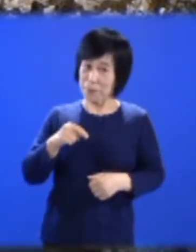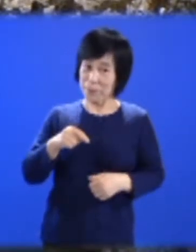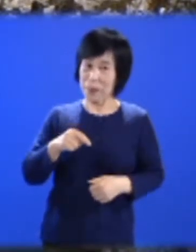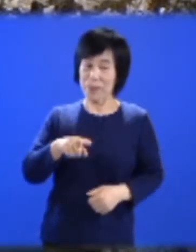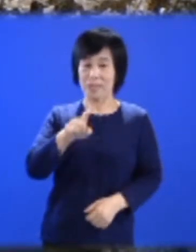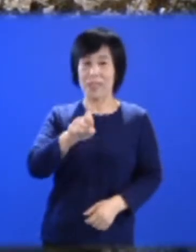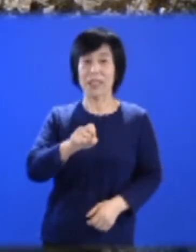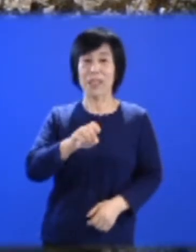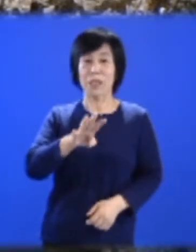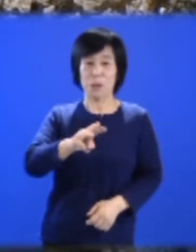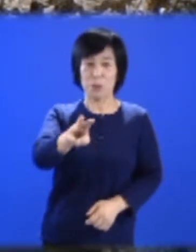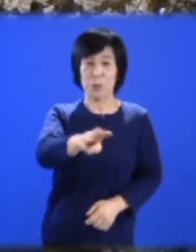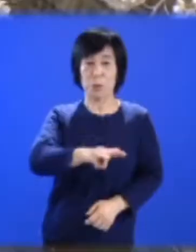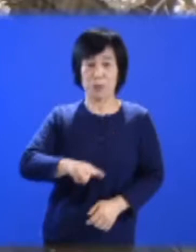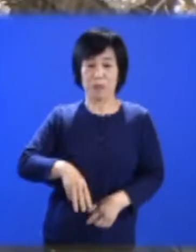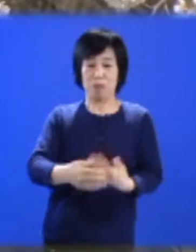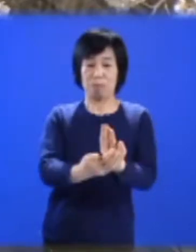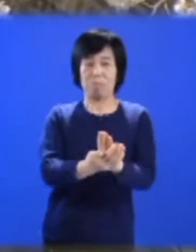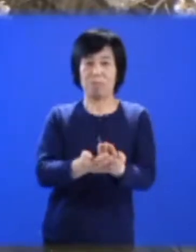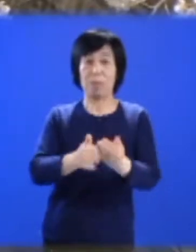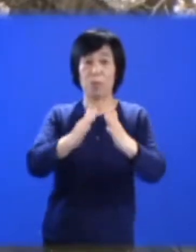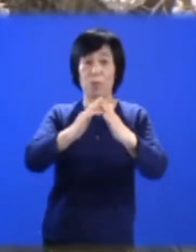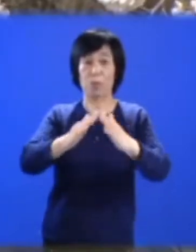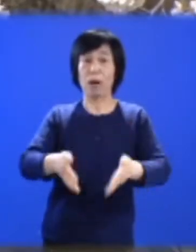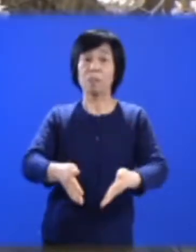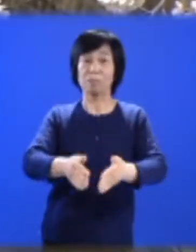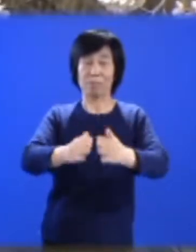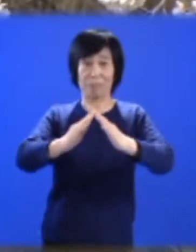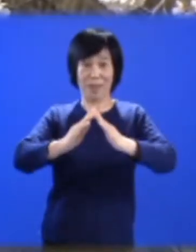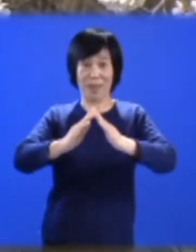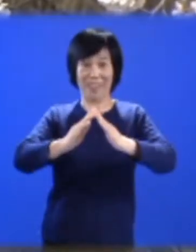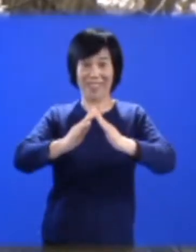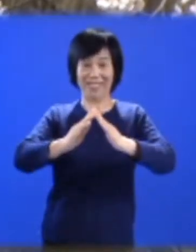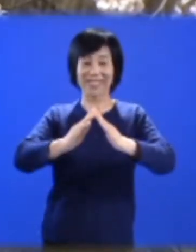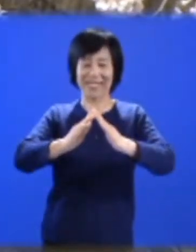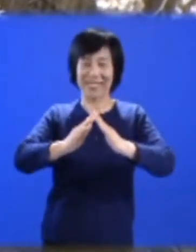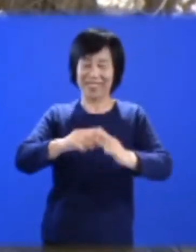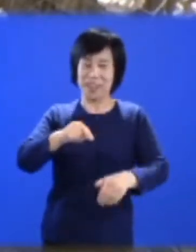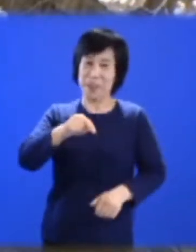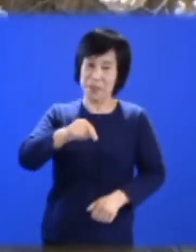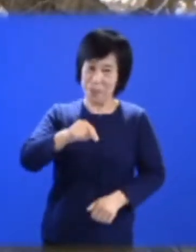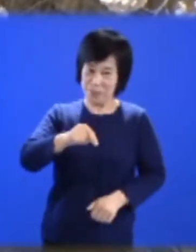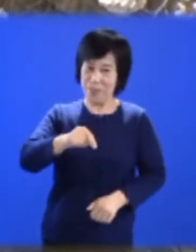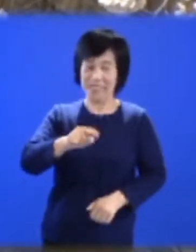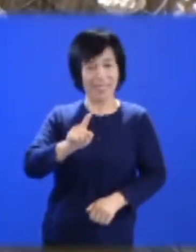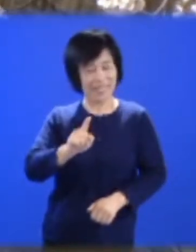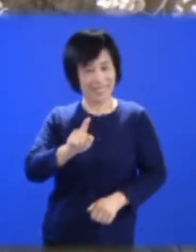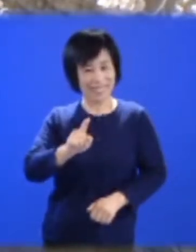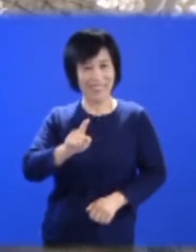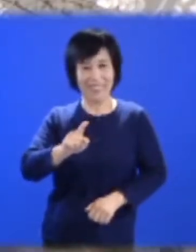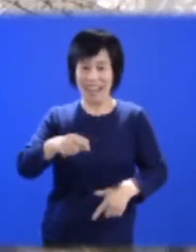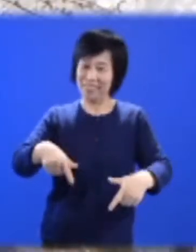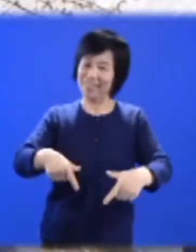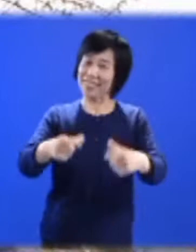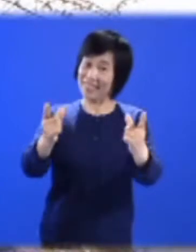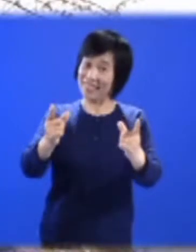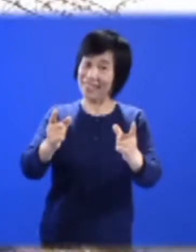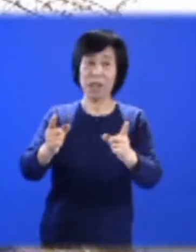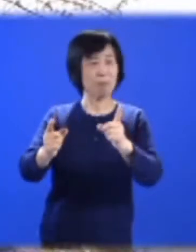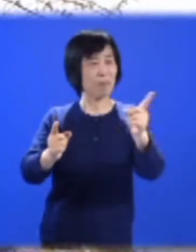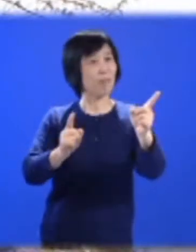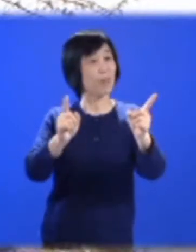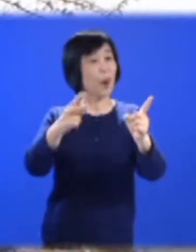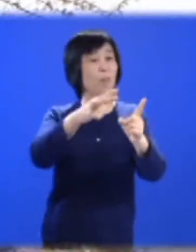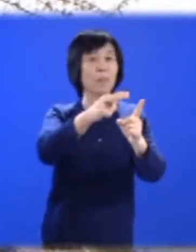その維持していかなきゃいけないということですね、まあ、十種川を守る会なんていうのも作っていろいろ枝の剪定だと